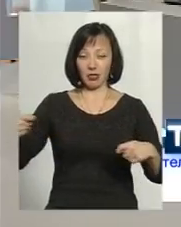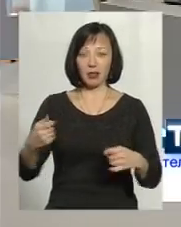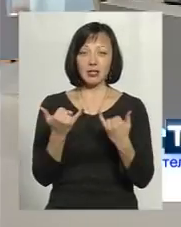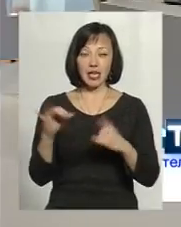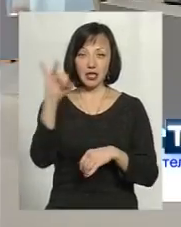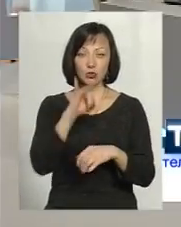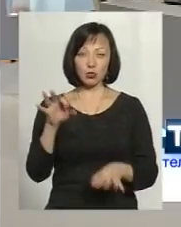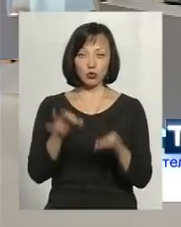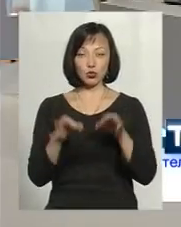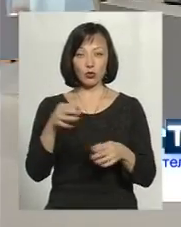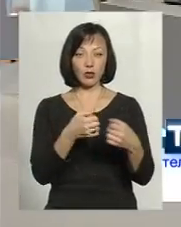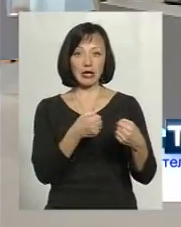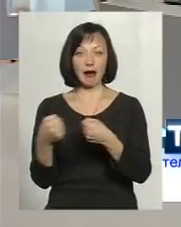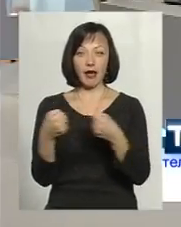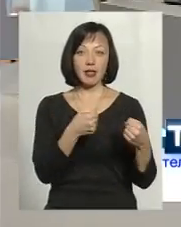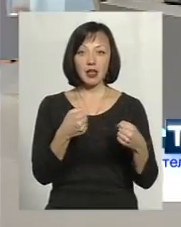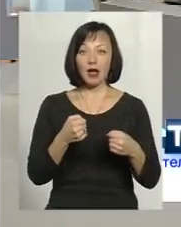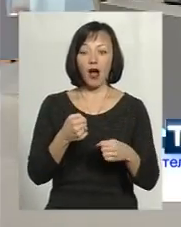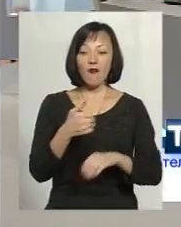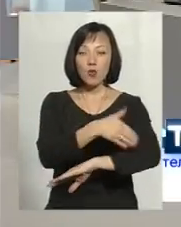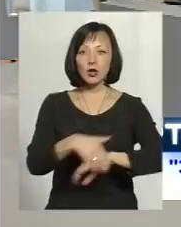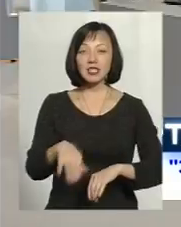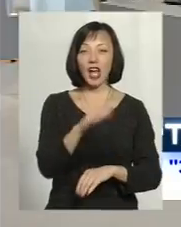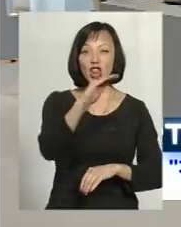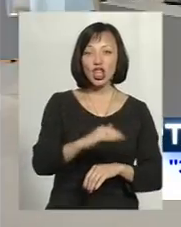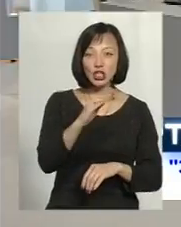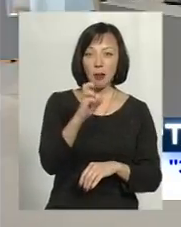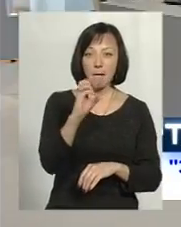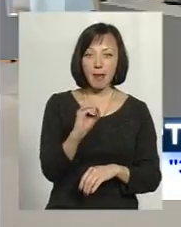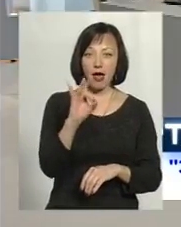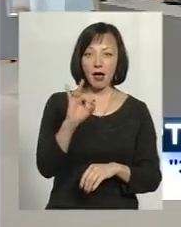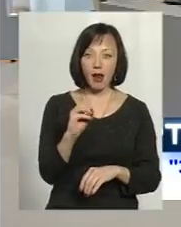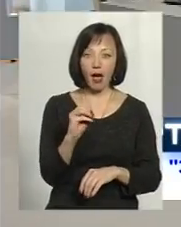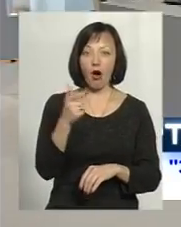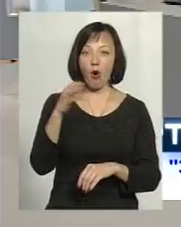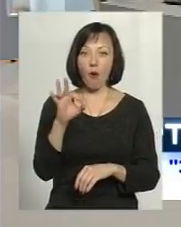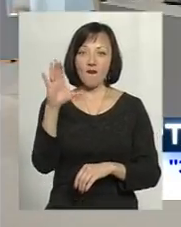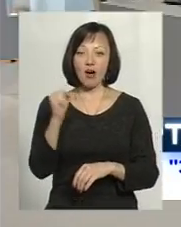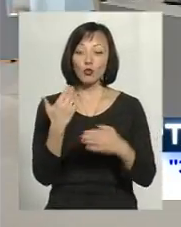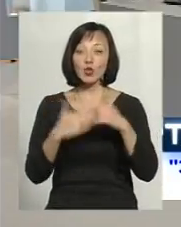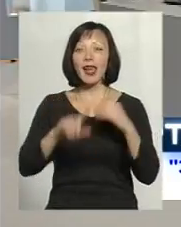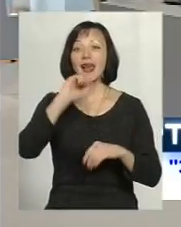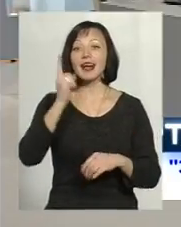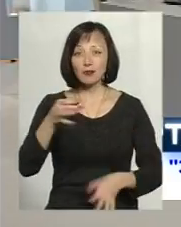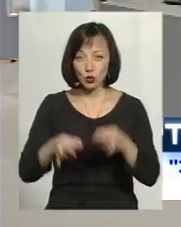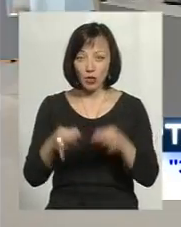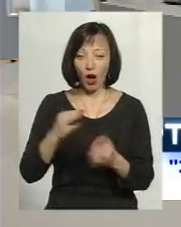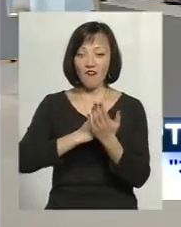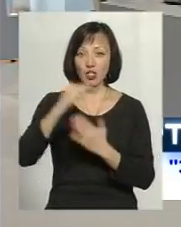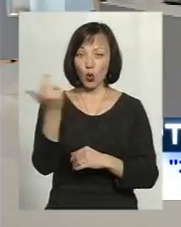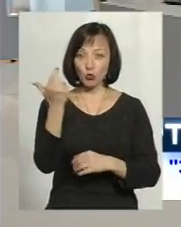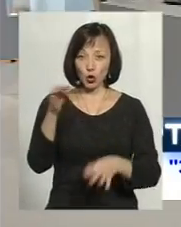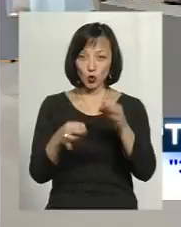судової тяганини з одним забудовників по Нижній Береговій. Ми вже рік в судах. Ми виграли один вищий господарський